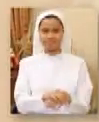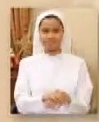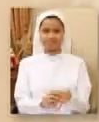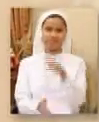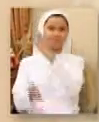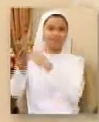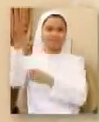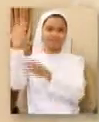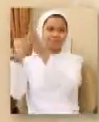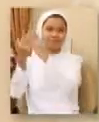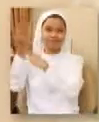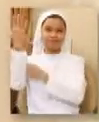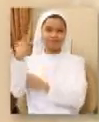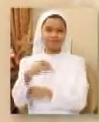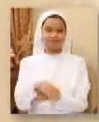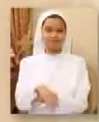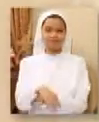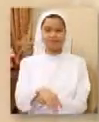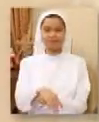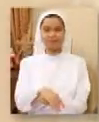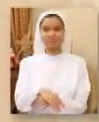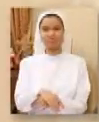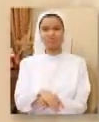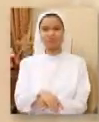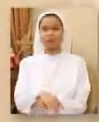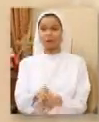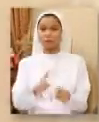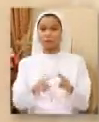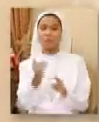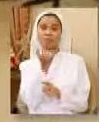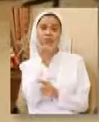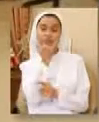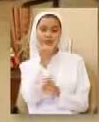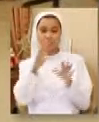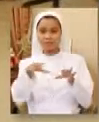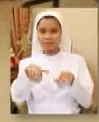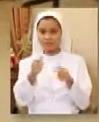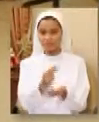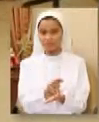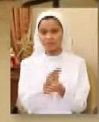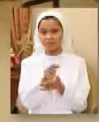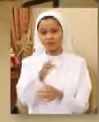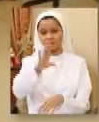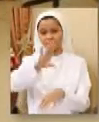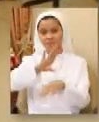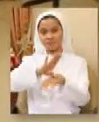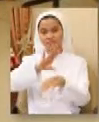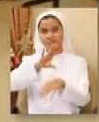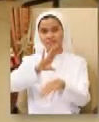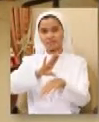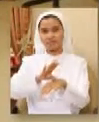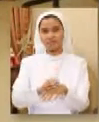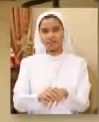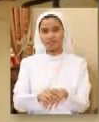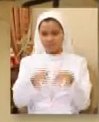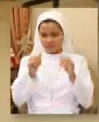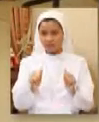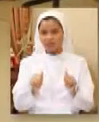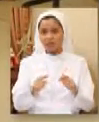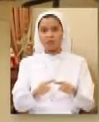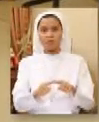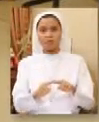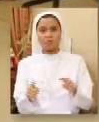1864. Paro-paro ng Kastila. Pero hindi tama yung proseso. Oo, sabi ko, naku, hindi yung, sabi ko, pwede kayong, kung gusto niya, gawin niyo yan, pero huwag